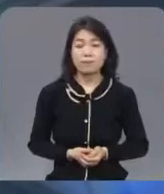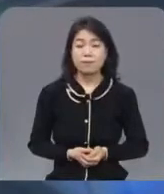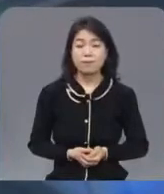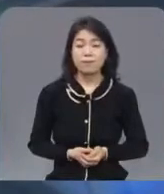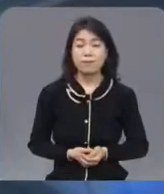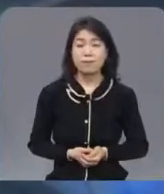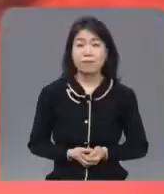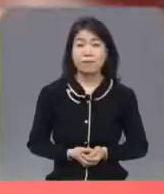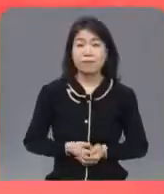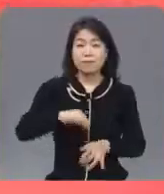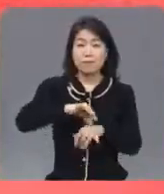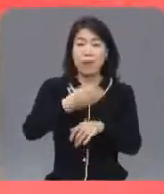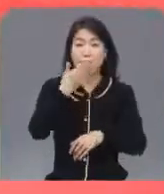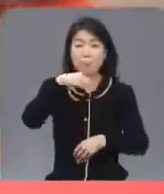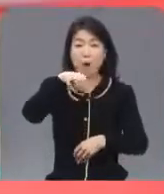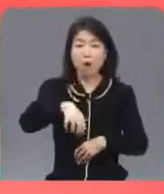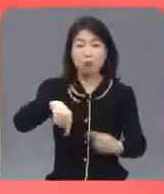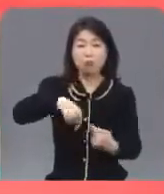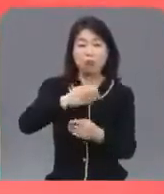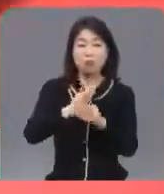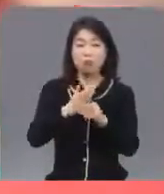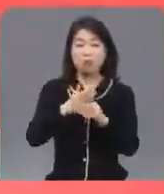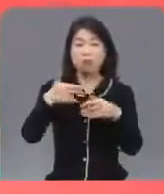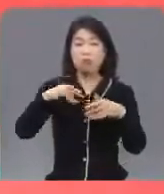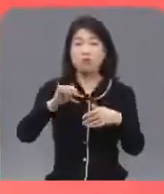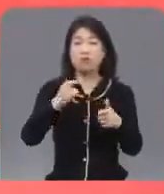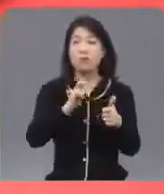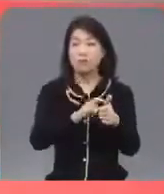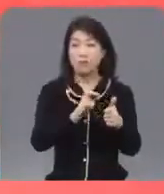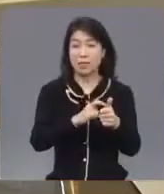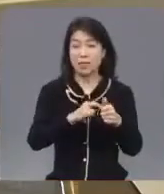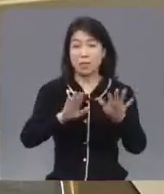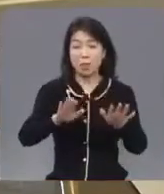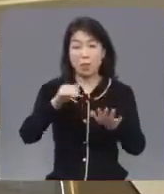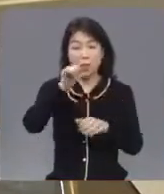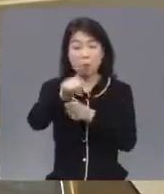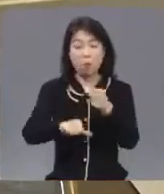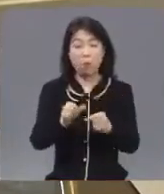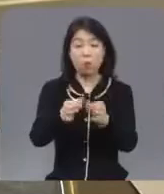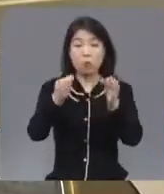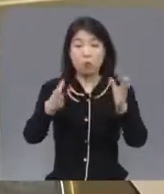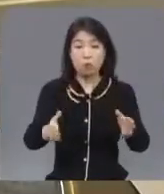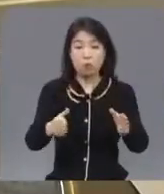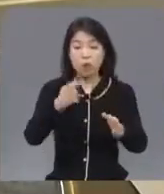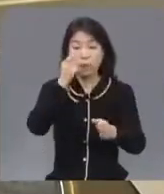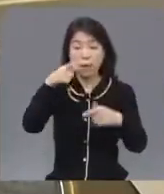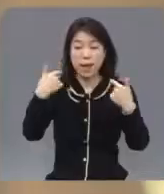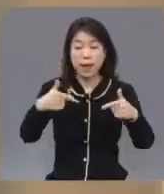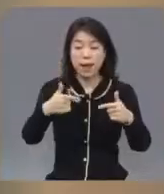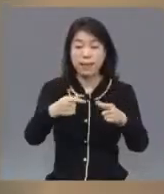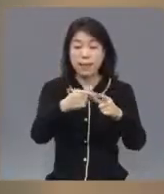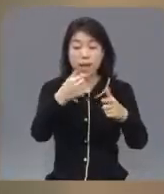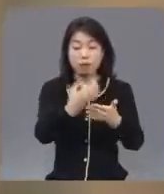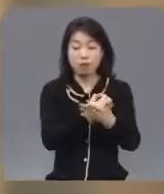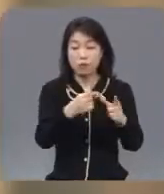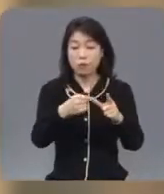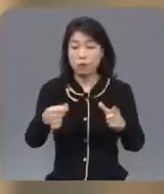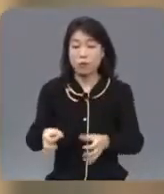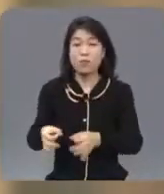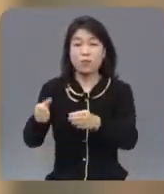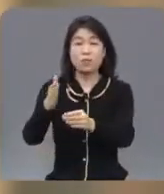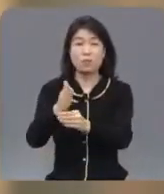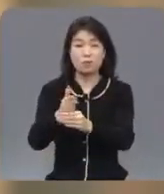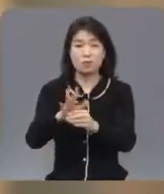정육 식당을 운영하는 진정 건시 진씨는 5년째 달마다 수입 일부를 기부하고 있습니다 코로나 6으로